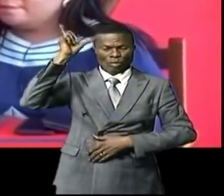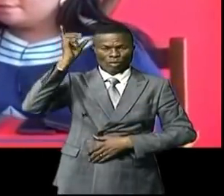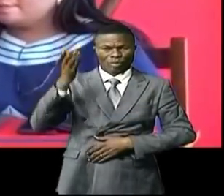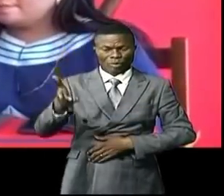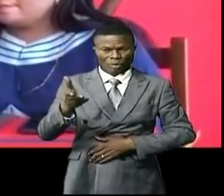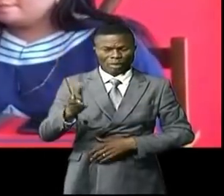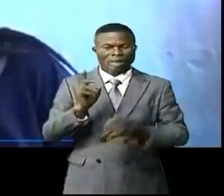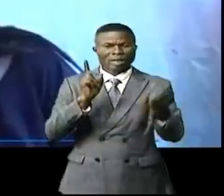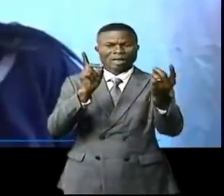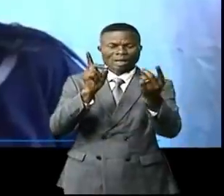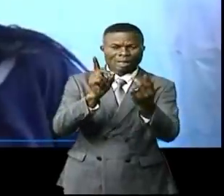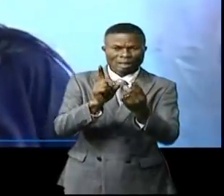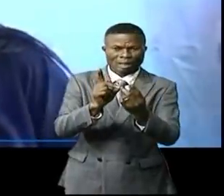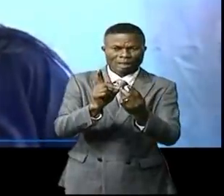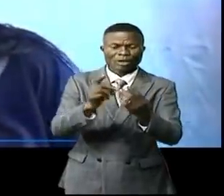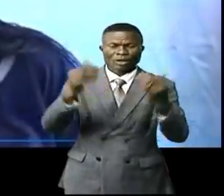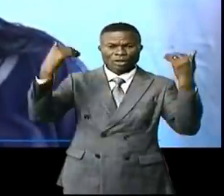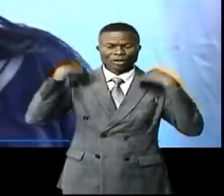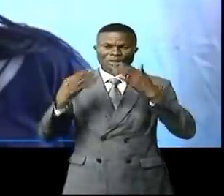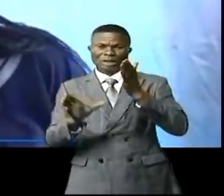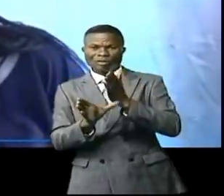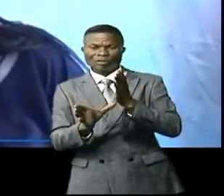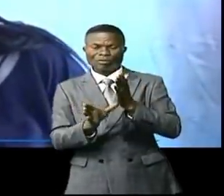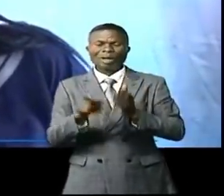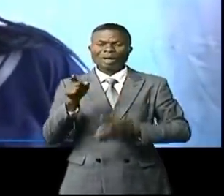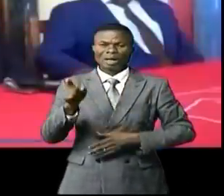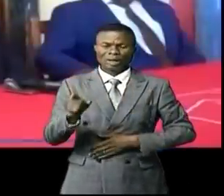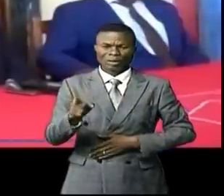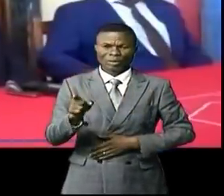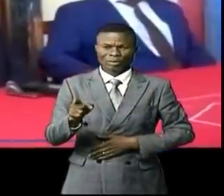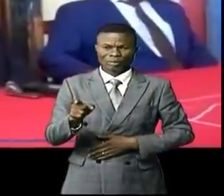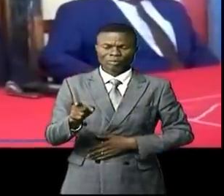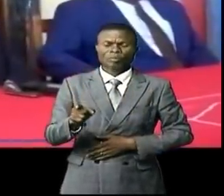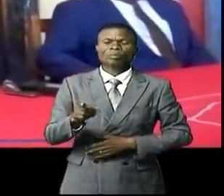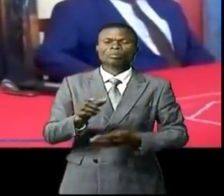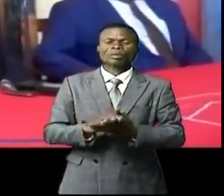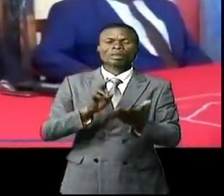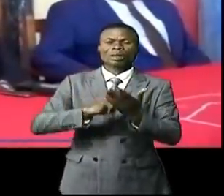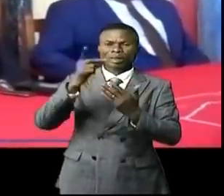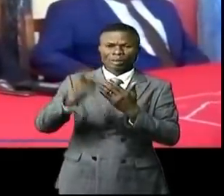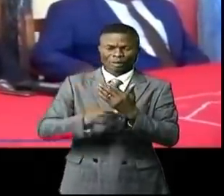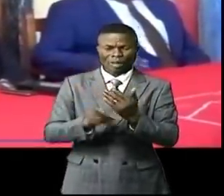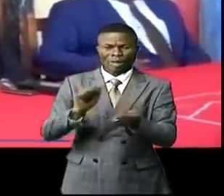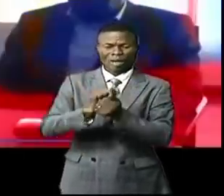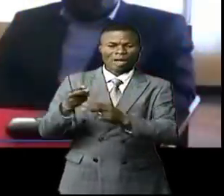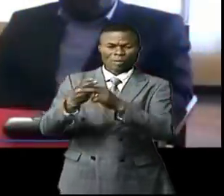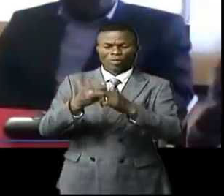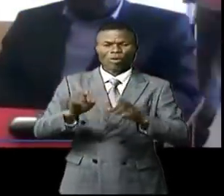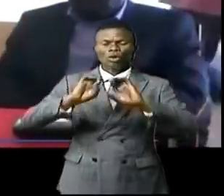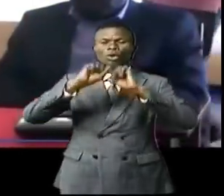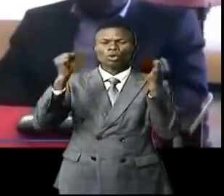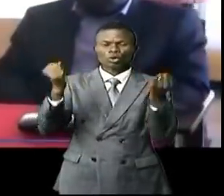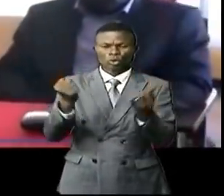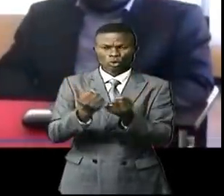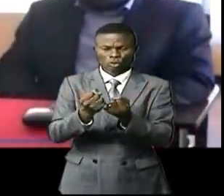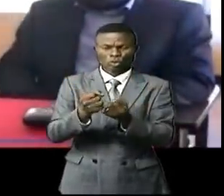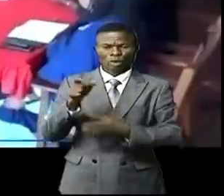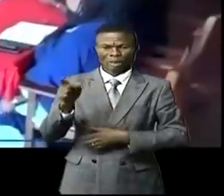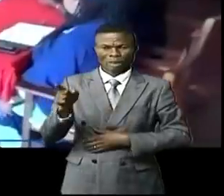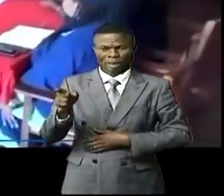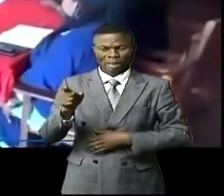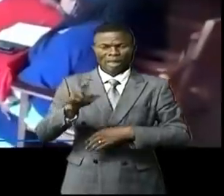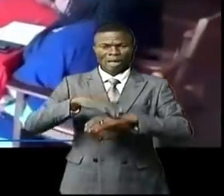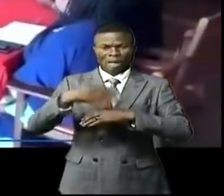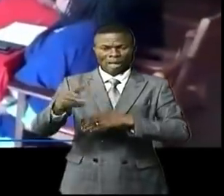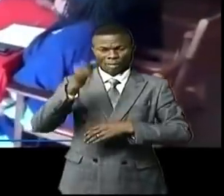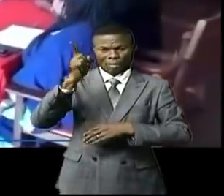y rencontreront la maire intérimaire Lauriane Kalombo Mwewa. Au menu, les climats sécuritaires et sociaux dans sa juridiction. À l'issue de